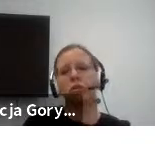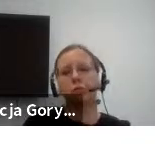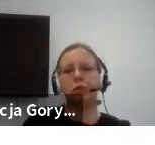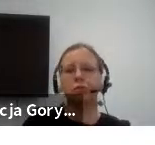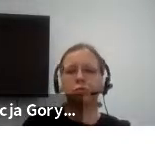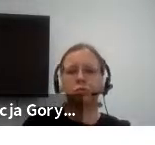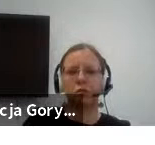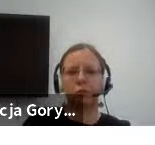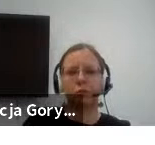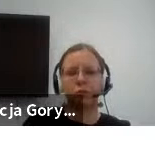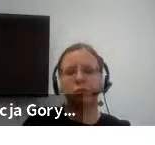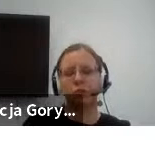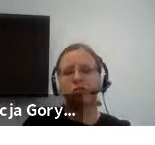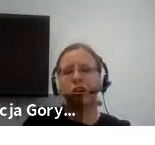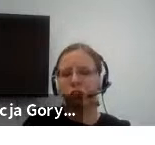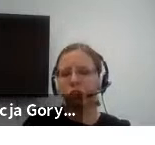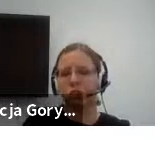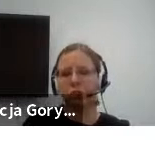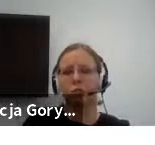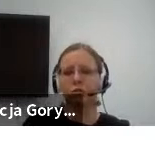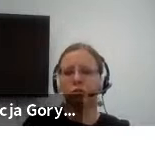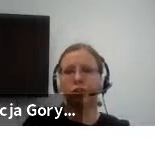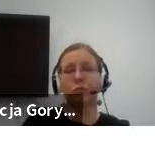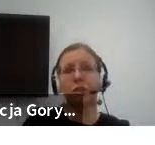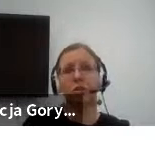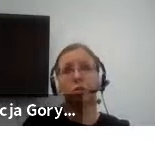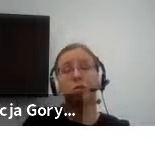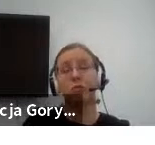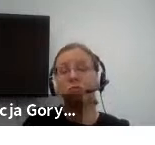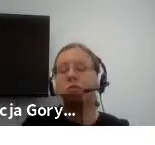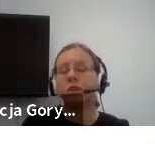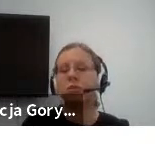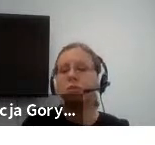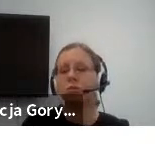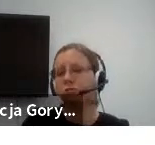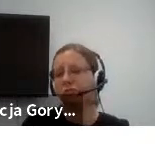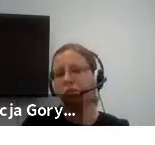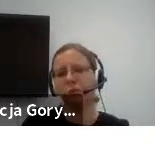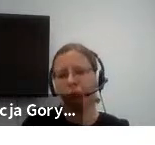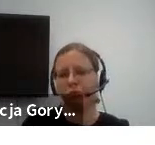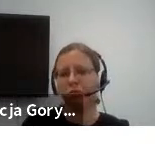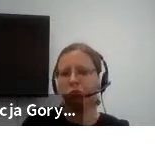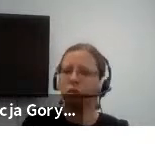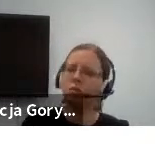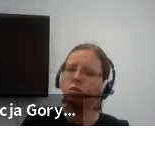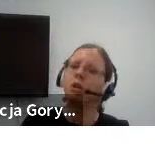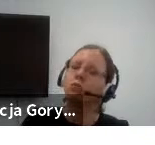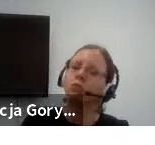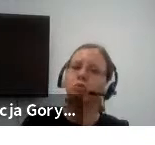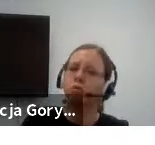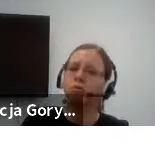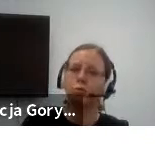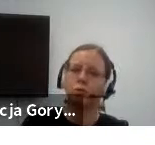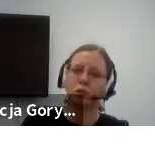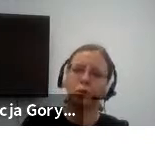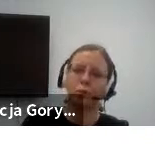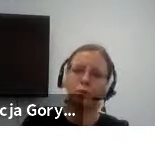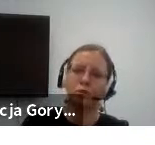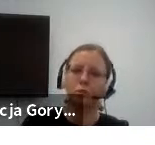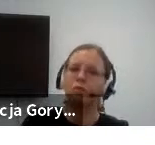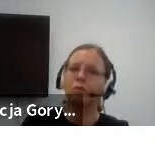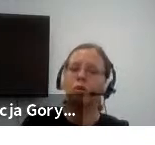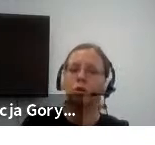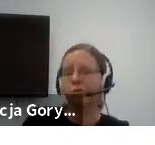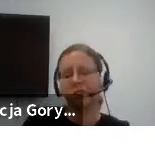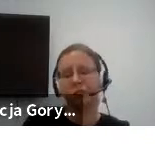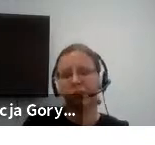no jeszcze trochę po prostu no będziemy jeszcze walczyć tak z tym uporządkowaniem, także tych przepisów wewnętrznych, dostosowywaniem ich bieżących. I to jest taka no, dość duża trudność moim zdaniem, bo